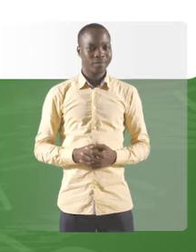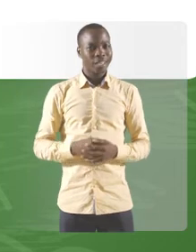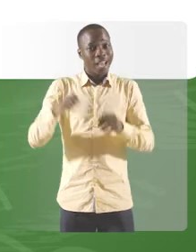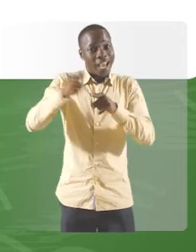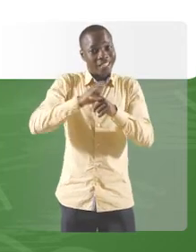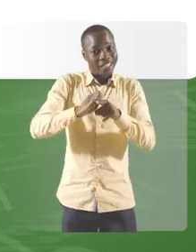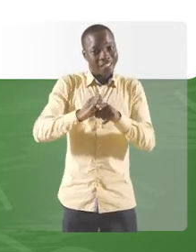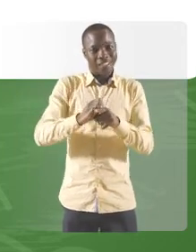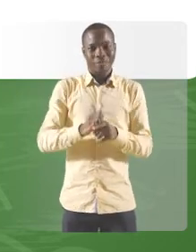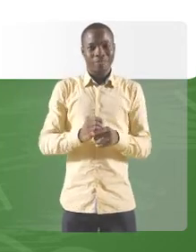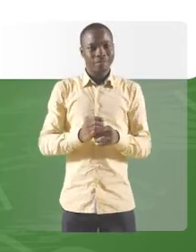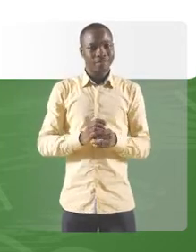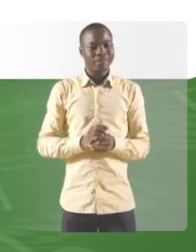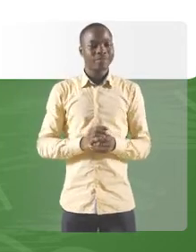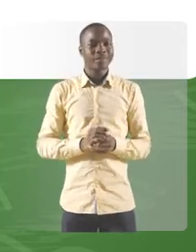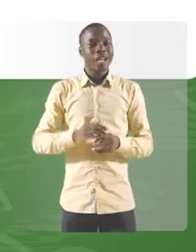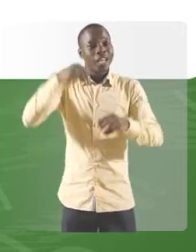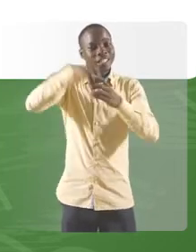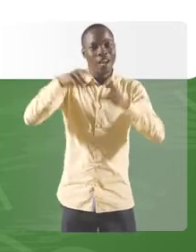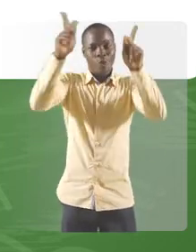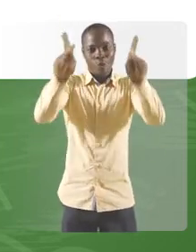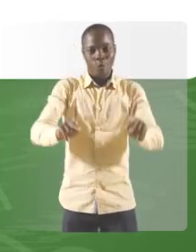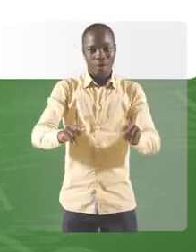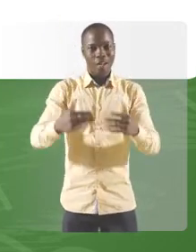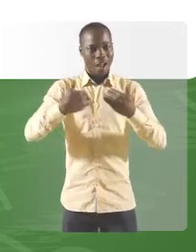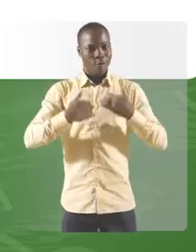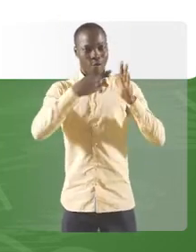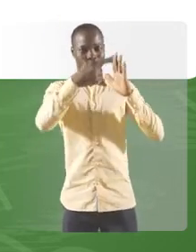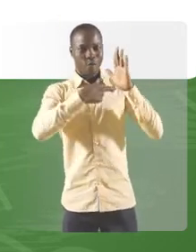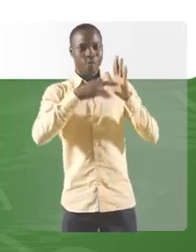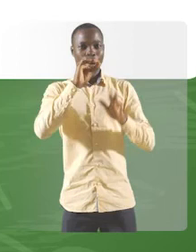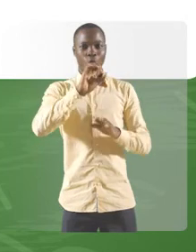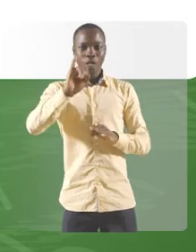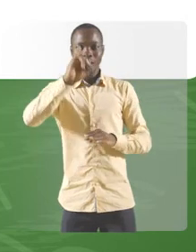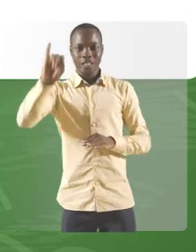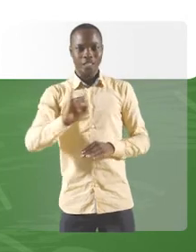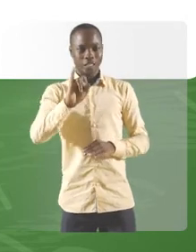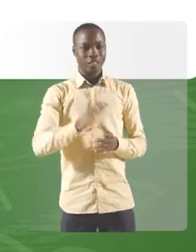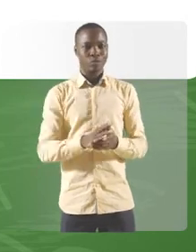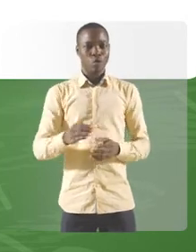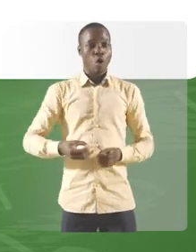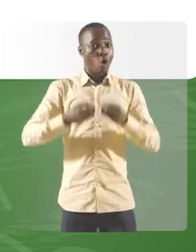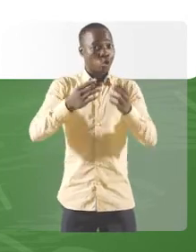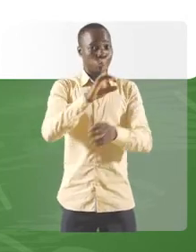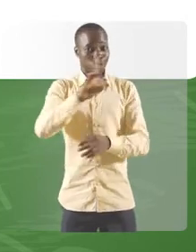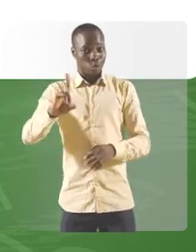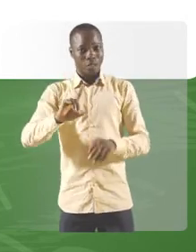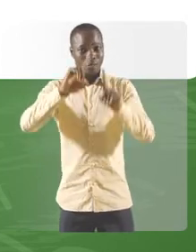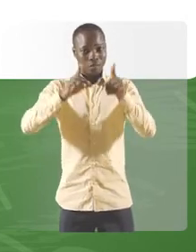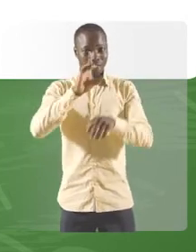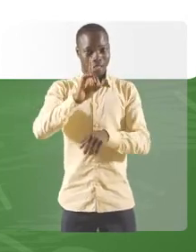Exercice de fixation. Dans le plan muni d'un repère OIJ, on donne les droites